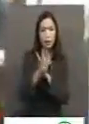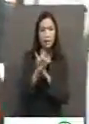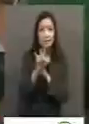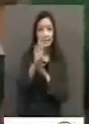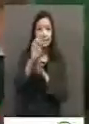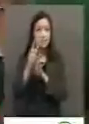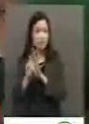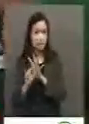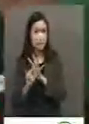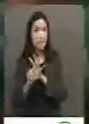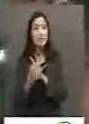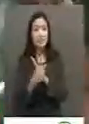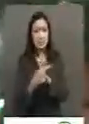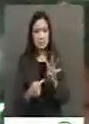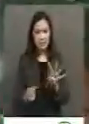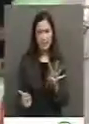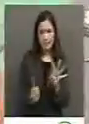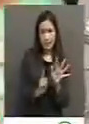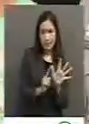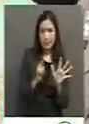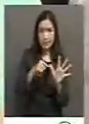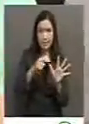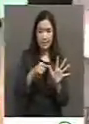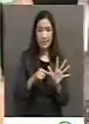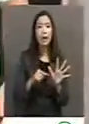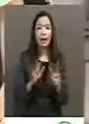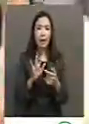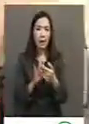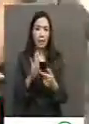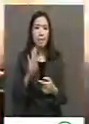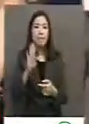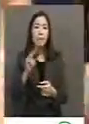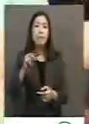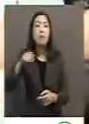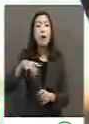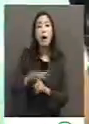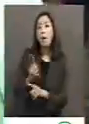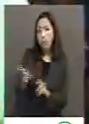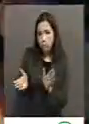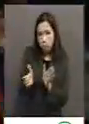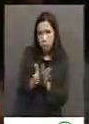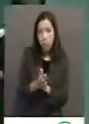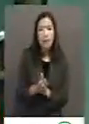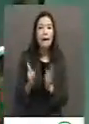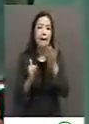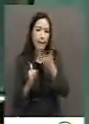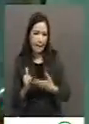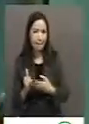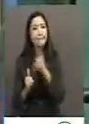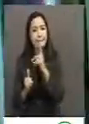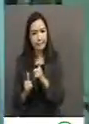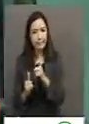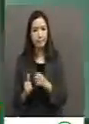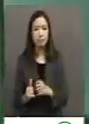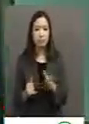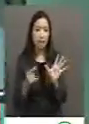หรือนิวส่วนอีกหนึ่งคนคือนางสาวจิดารัตน์พรหมคุณหรือเบนซ์ถูกตั้งข้อหาร่วมกันฆ่าผู้อื่นไม่มีข้อหาตระเตรียม